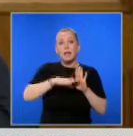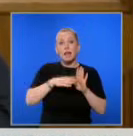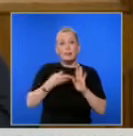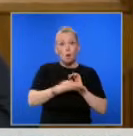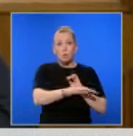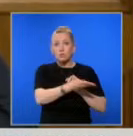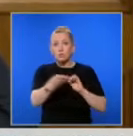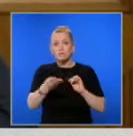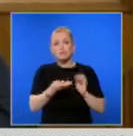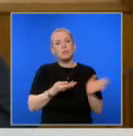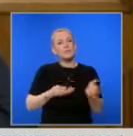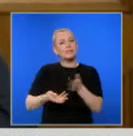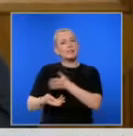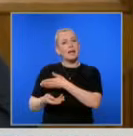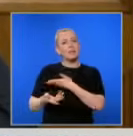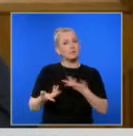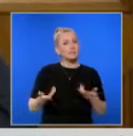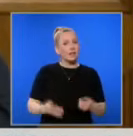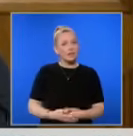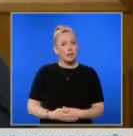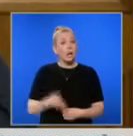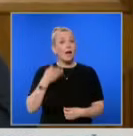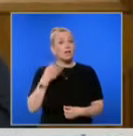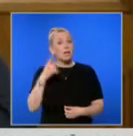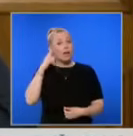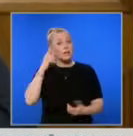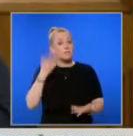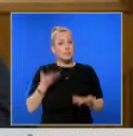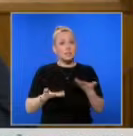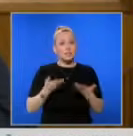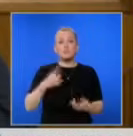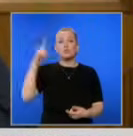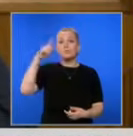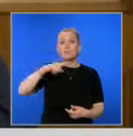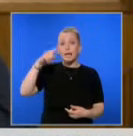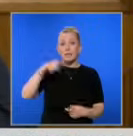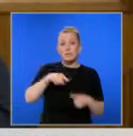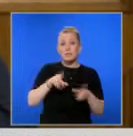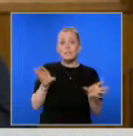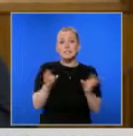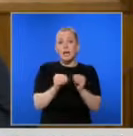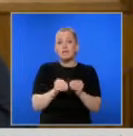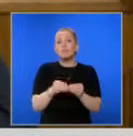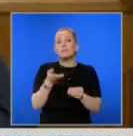на заден план. Вие как преценявате, понеже всеки ден почти сте с вашите